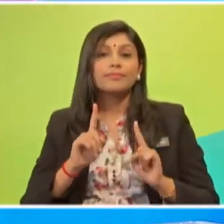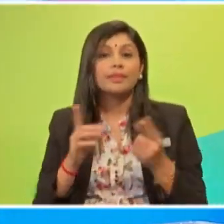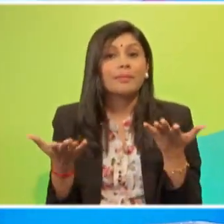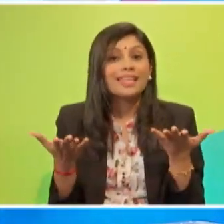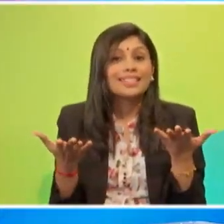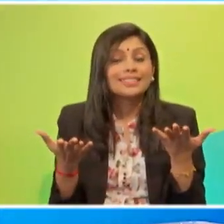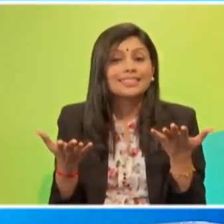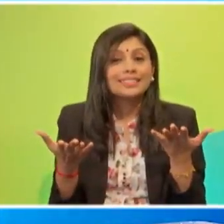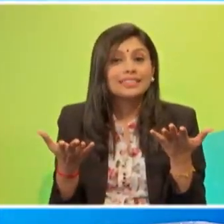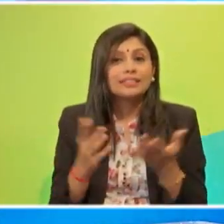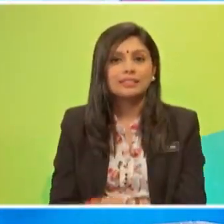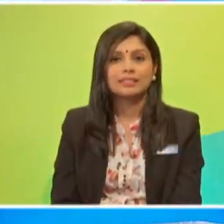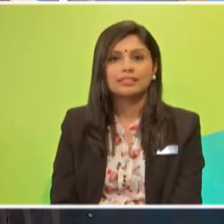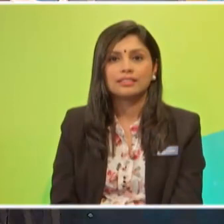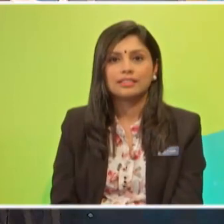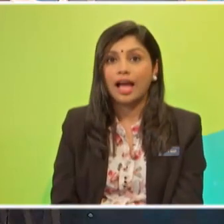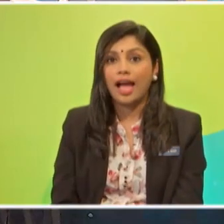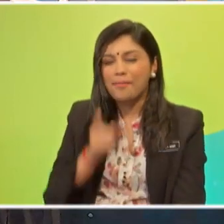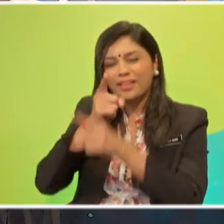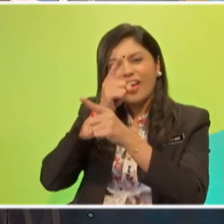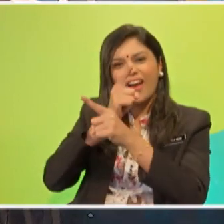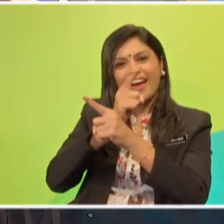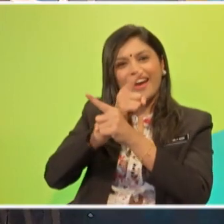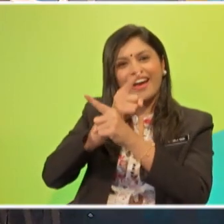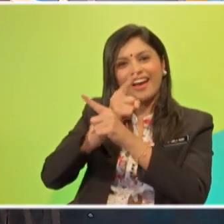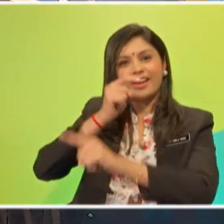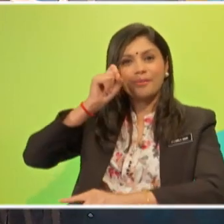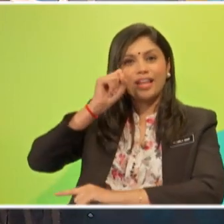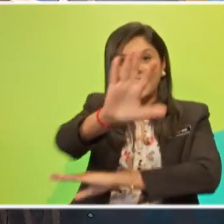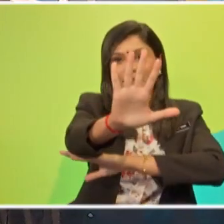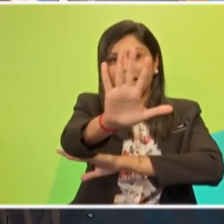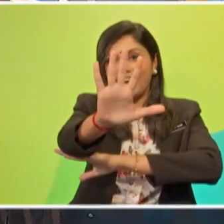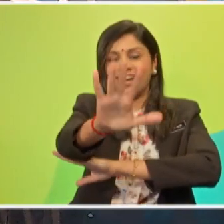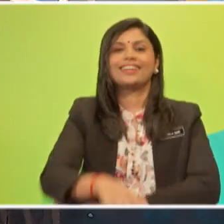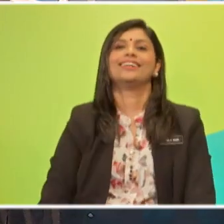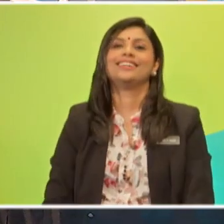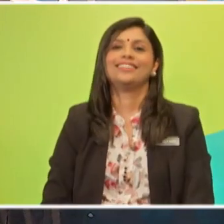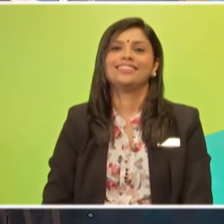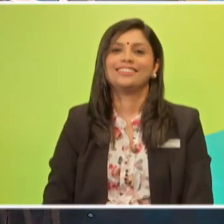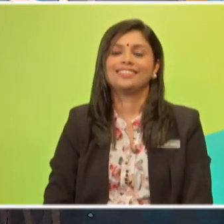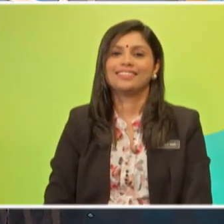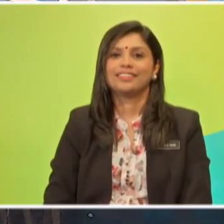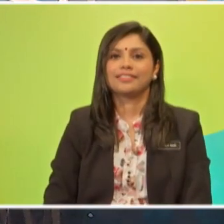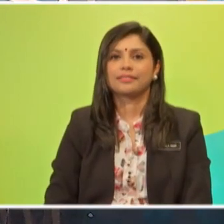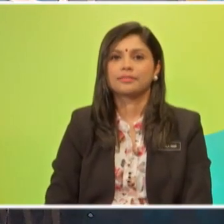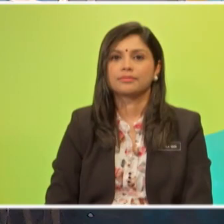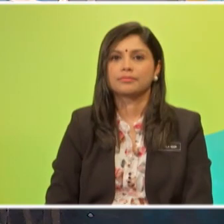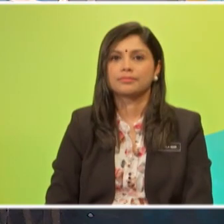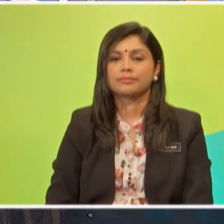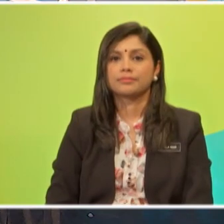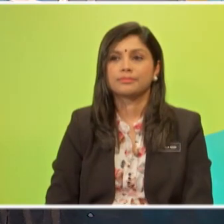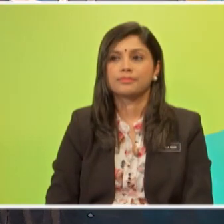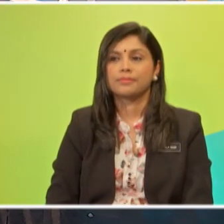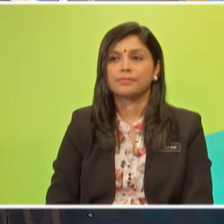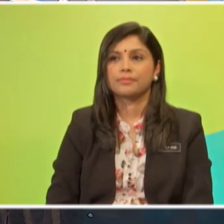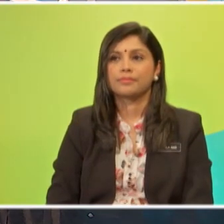Yang Sean pilih yang tu? Ya, cikgu. Okey, betul. Betul, cikgu. Yeay. Okey, terima kasih, cikgu. Okey, sama-sama. Jom,